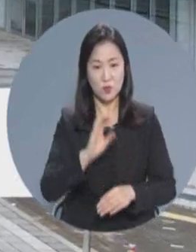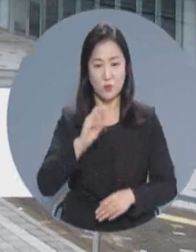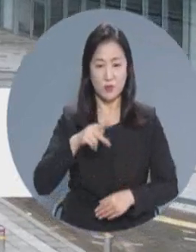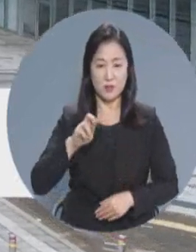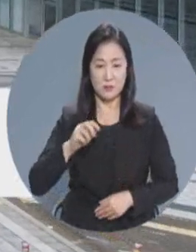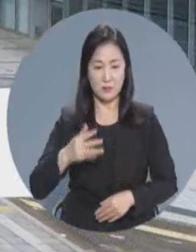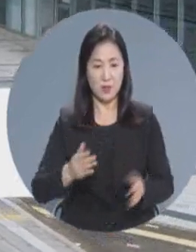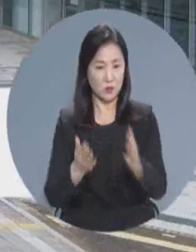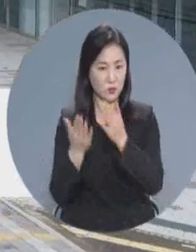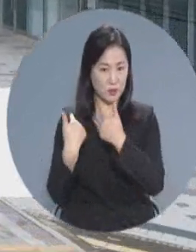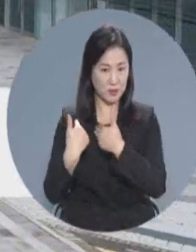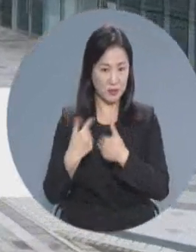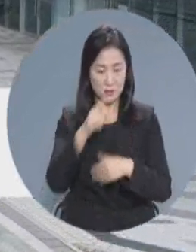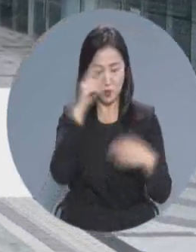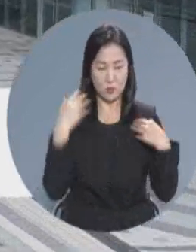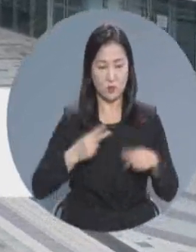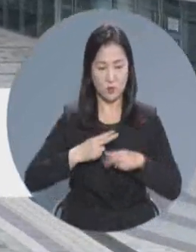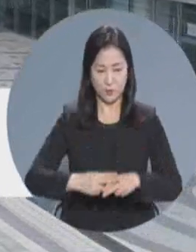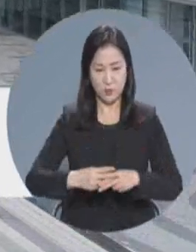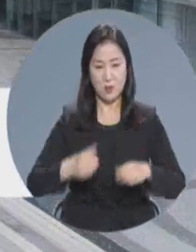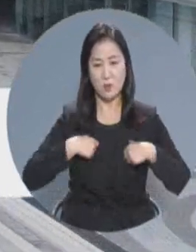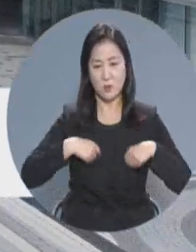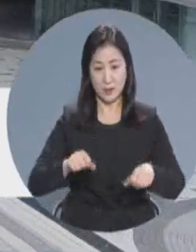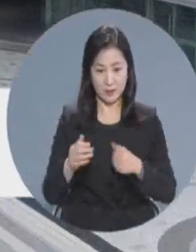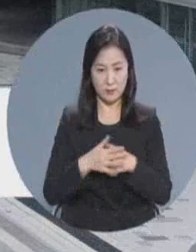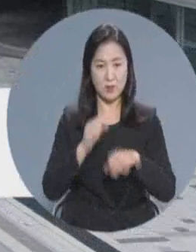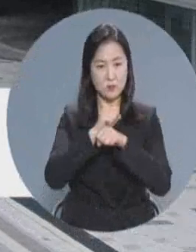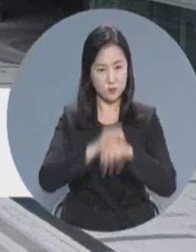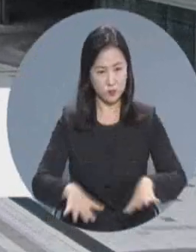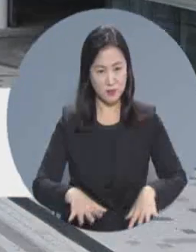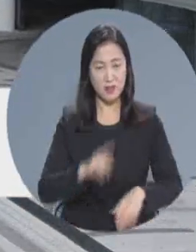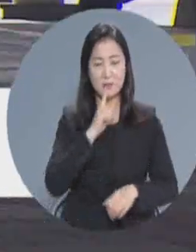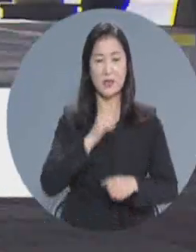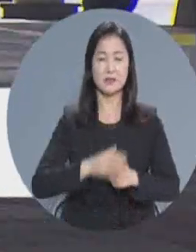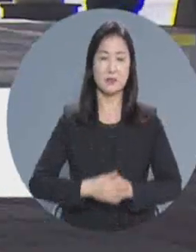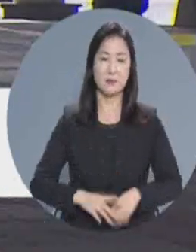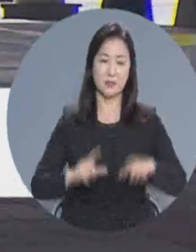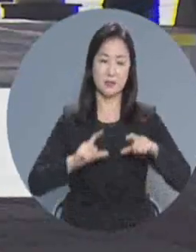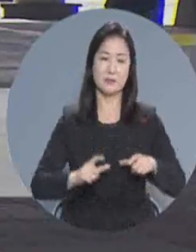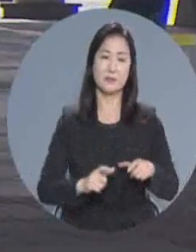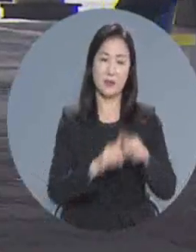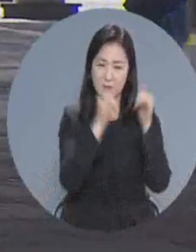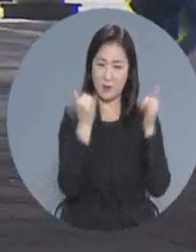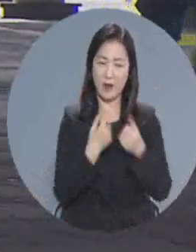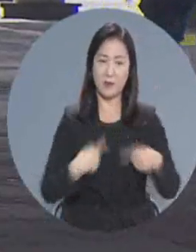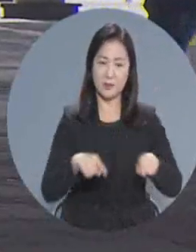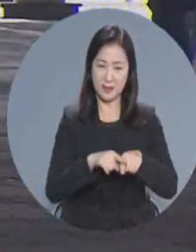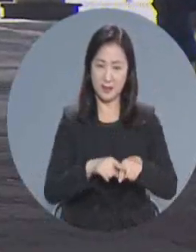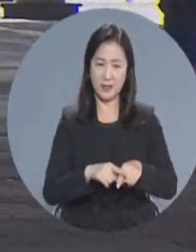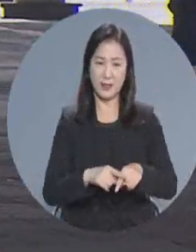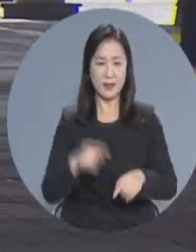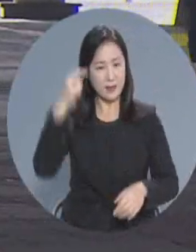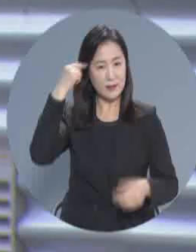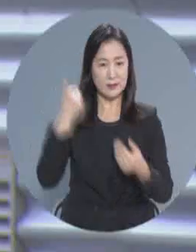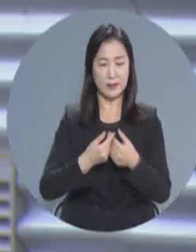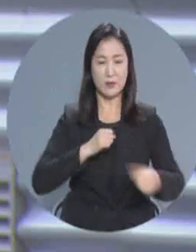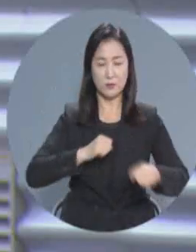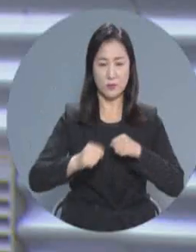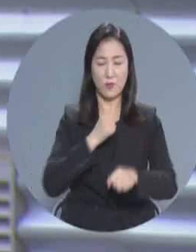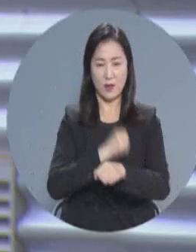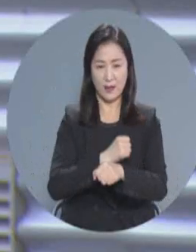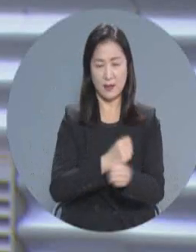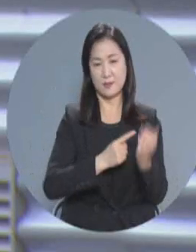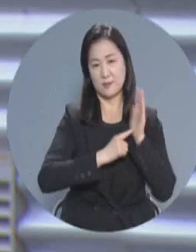유치도 정부의 일방적인 양보로 무산됐다며 시민들과 함께 강력한 대정부 항의 운동을